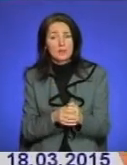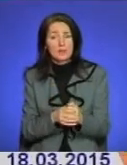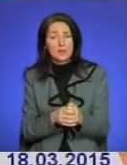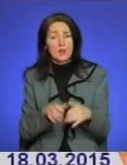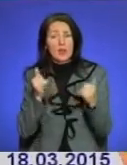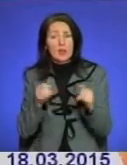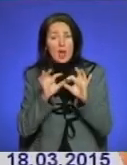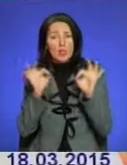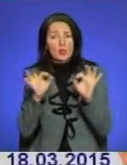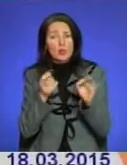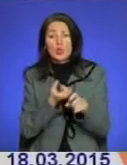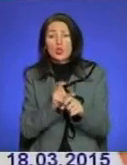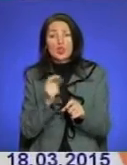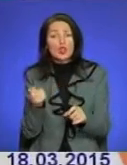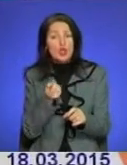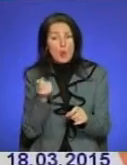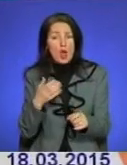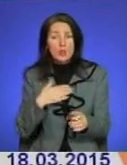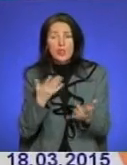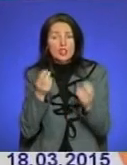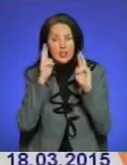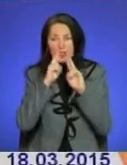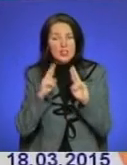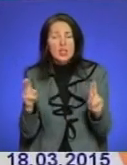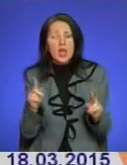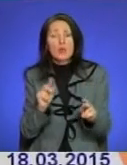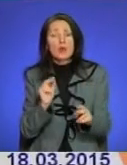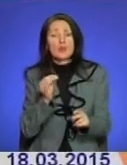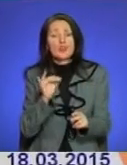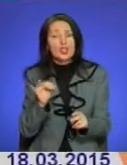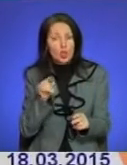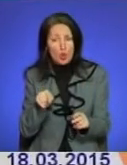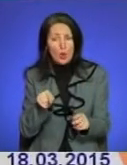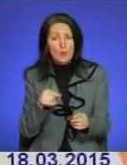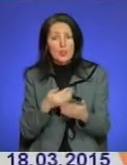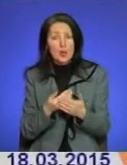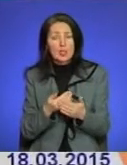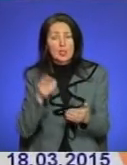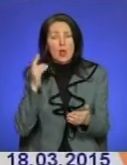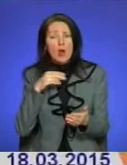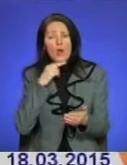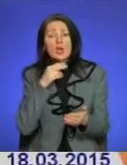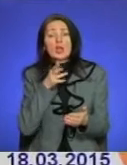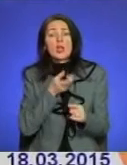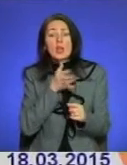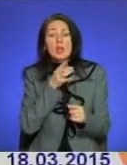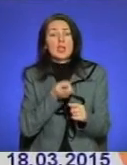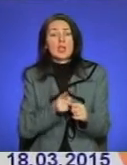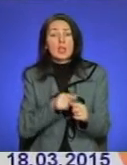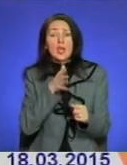Наразі інформації дуже мало, бо ми ще не знаємо, чиї то, ну, мається на увазі, якого періоду ті